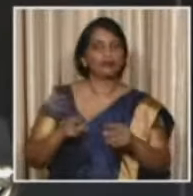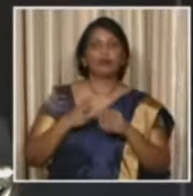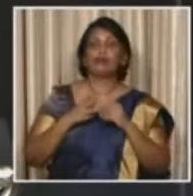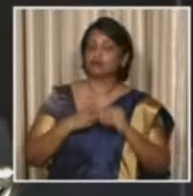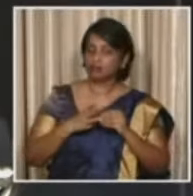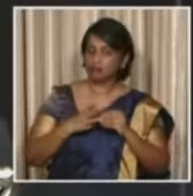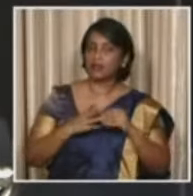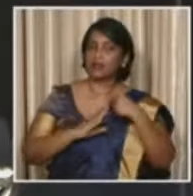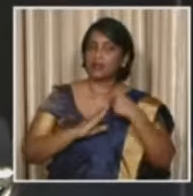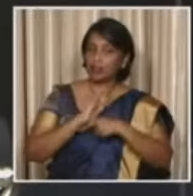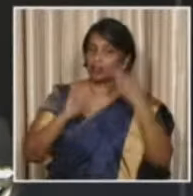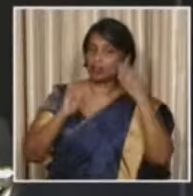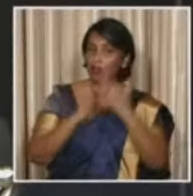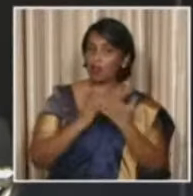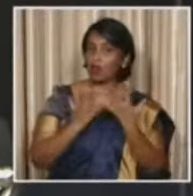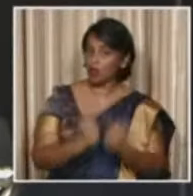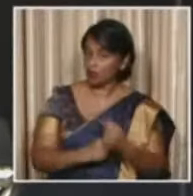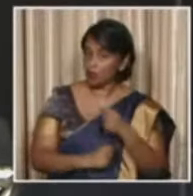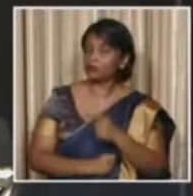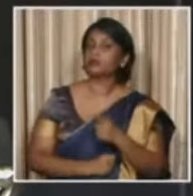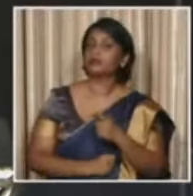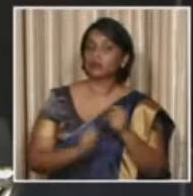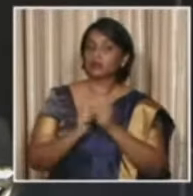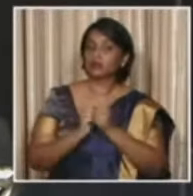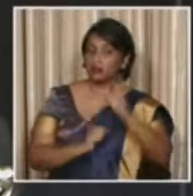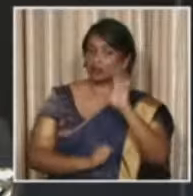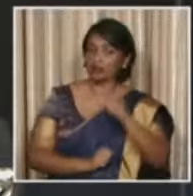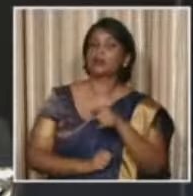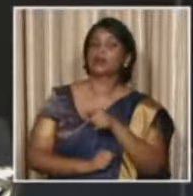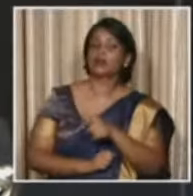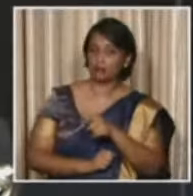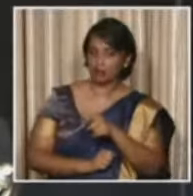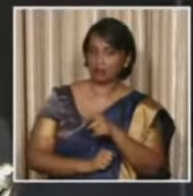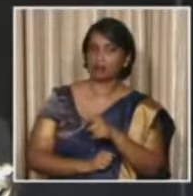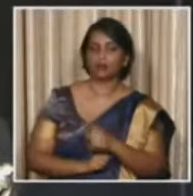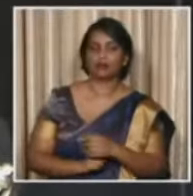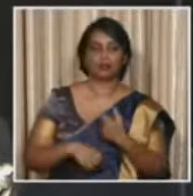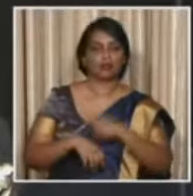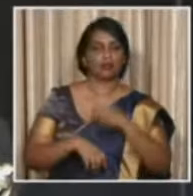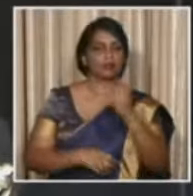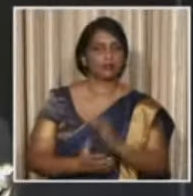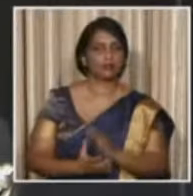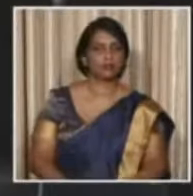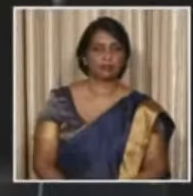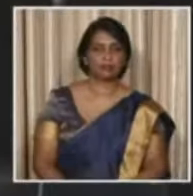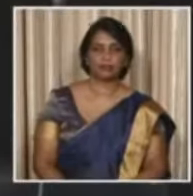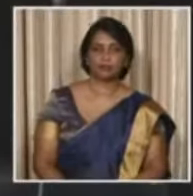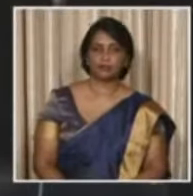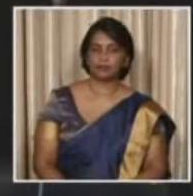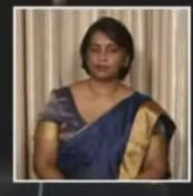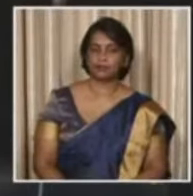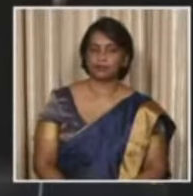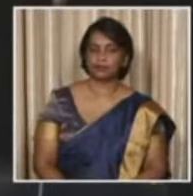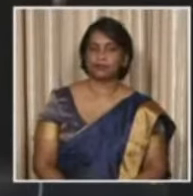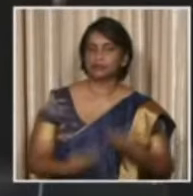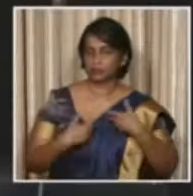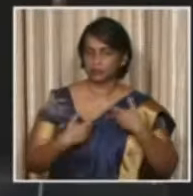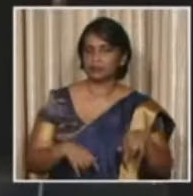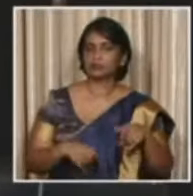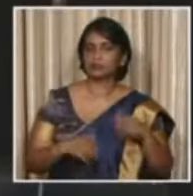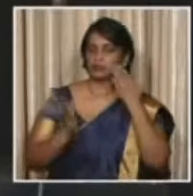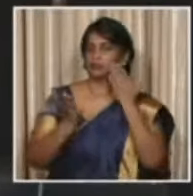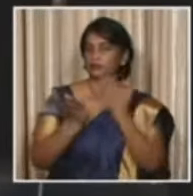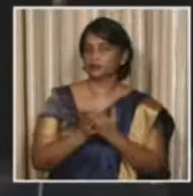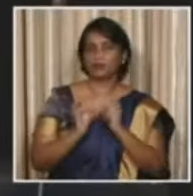නිසා රටට මේ වෙලාවේ අවශ්‍ය වෙලා තිබිච්ච දේ කරගෙන යන්න අපි කාලය දුන්නා. කෙටියෙන් අවසන් කරනවා. මම අවසන් කරනවා. මේක අපි ඉදිරිපත්